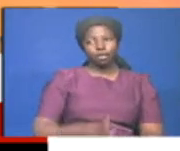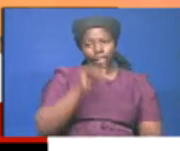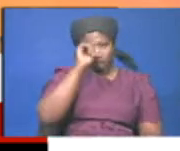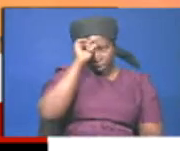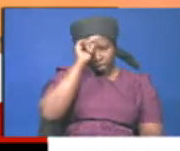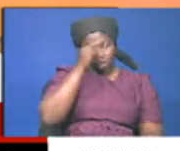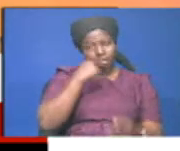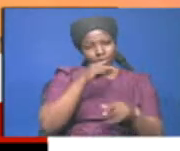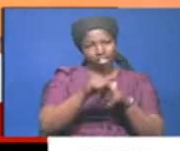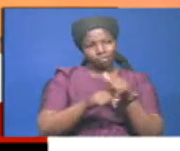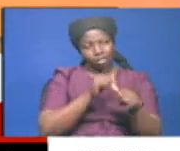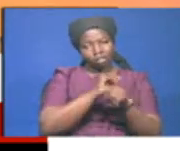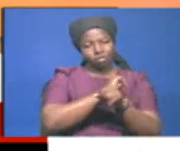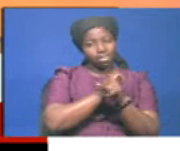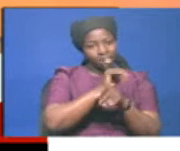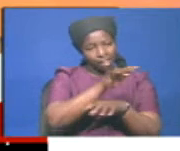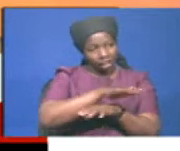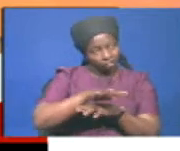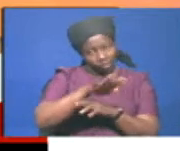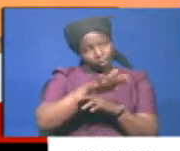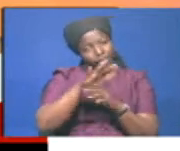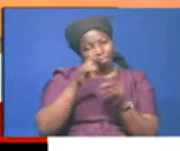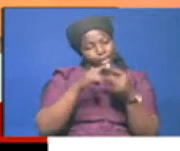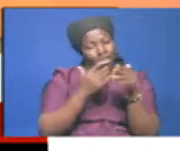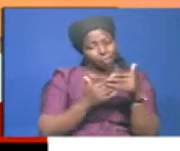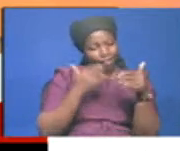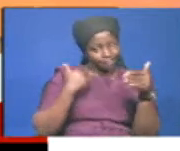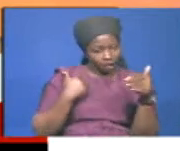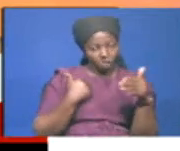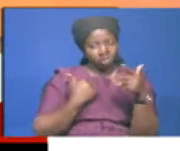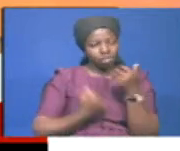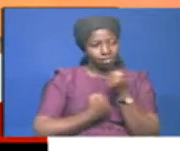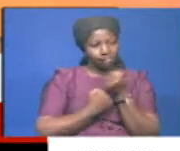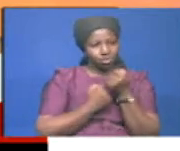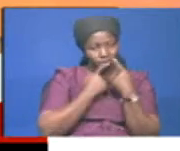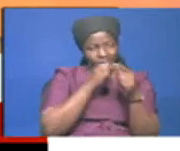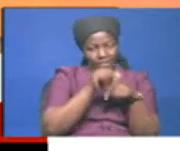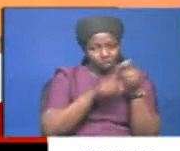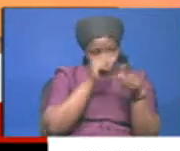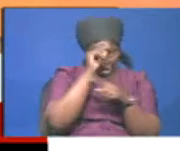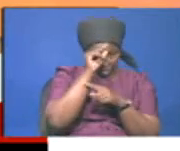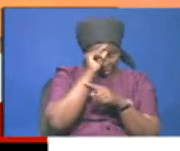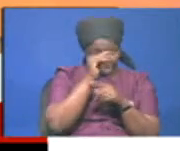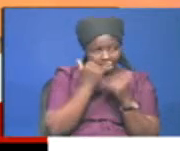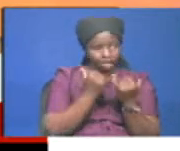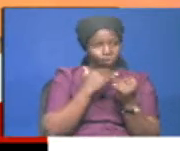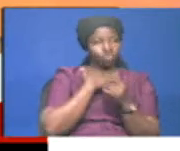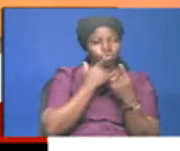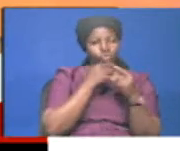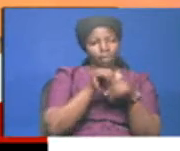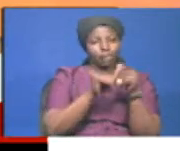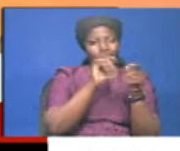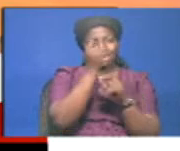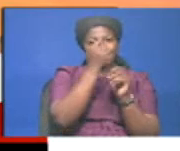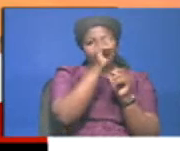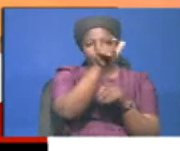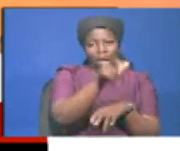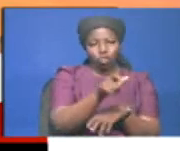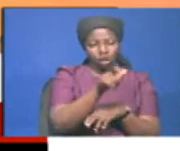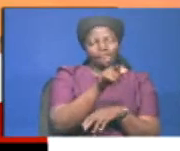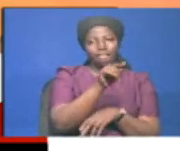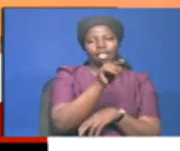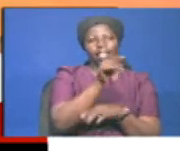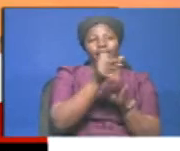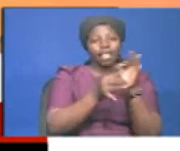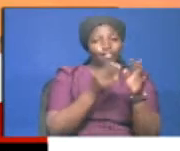hata kuingia kwa serikali na yale ambayo inatekeleza, ningependa tuzungumze kuhusiana na Mkenya mwenyewe, mwananchi mwenyewe, ikiwa pengine unaona